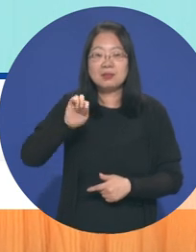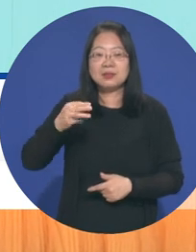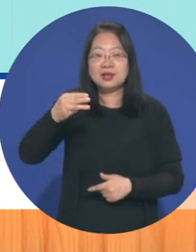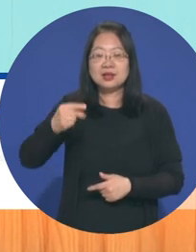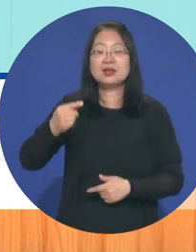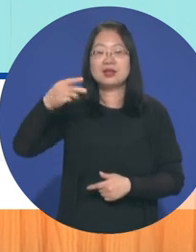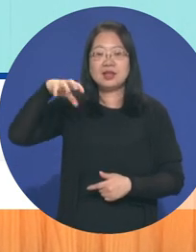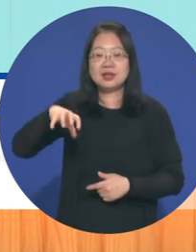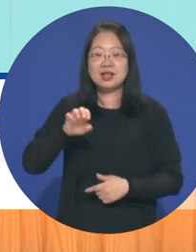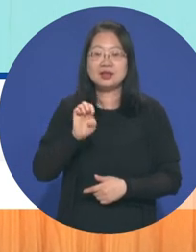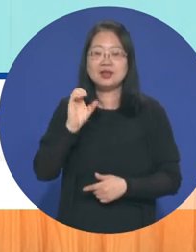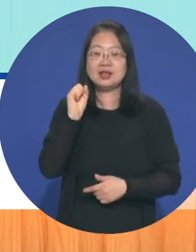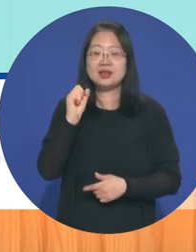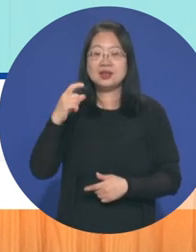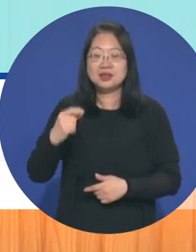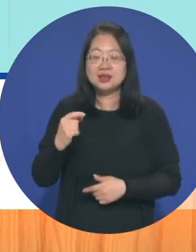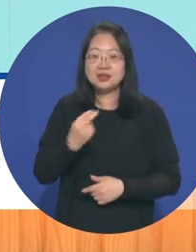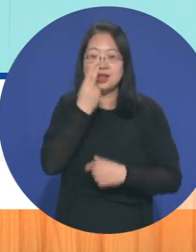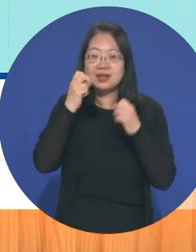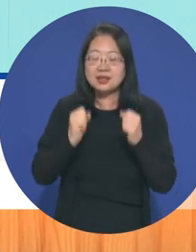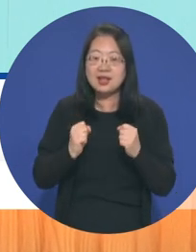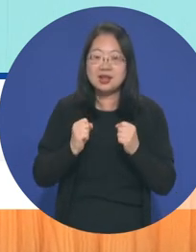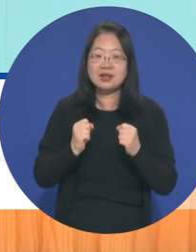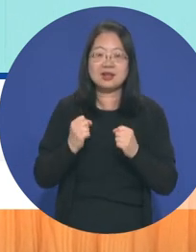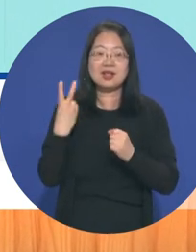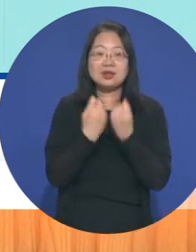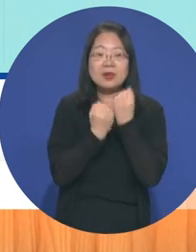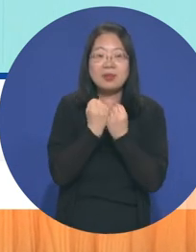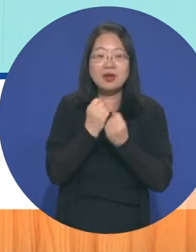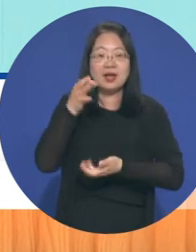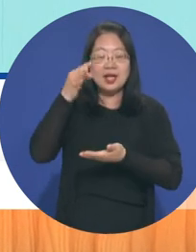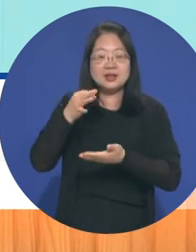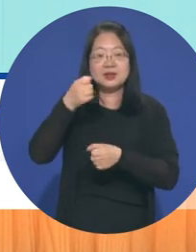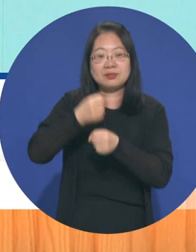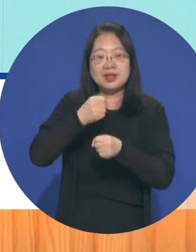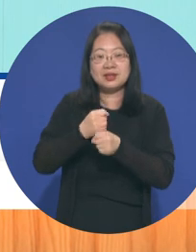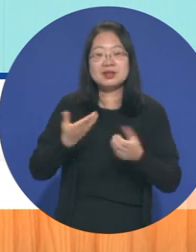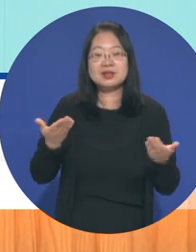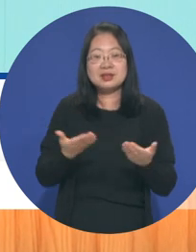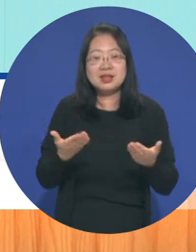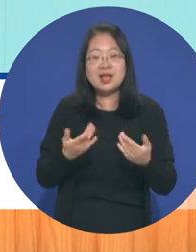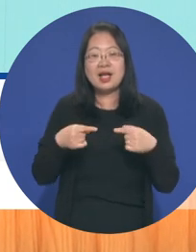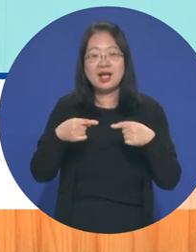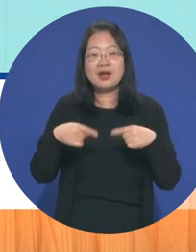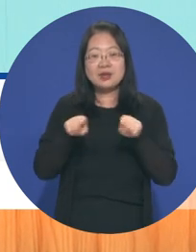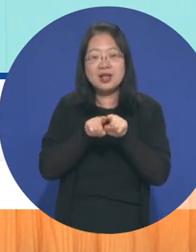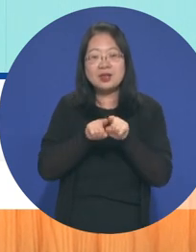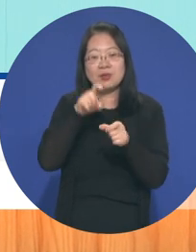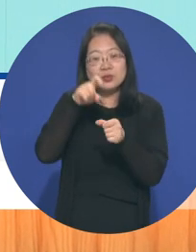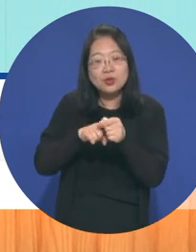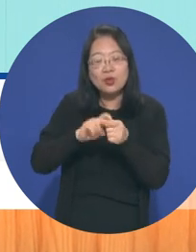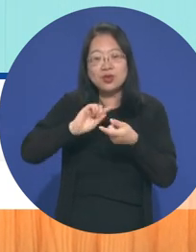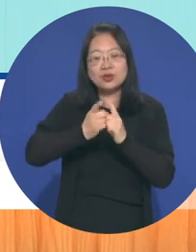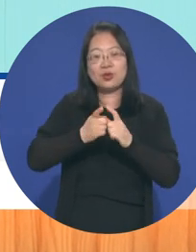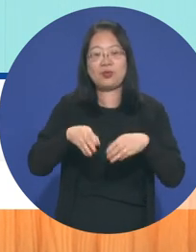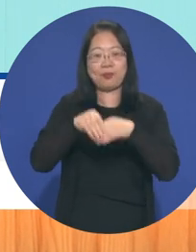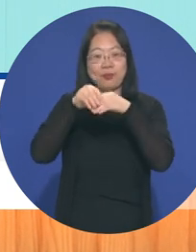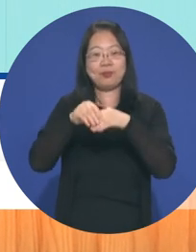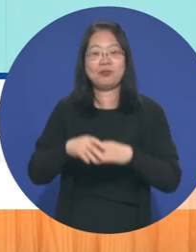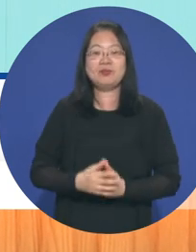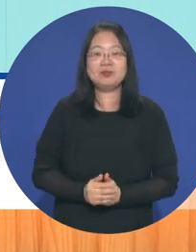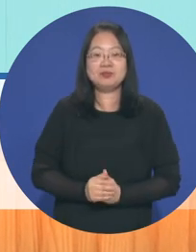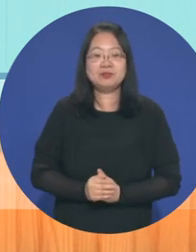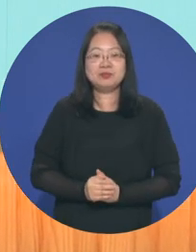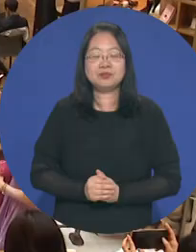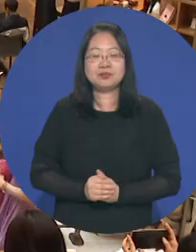스타필드에서 이와 같은 ESG 상생, 다시 말씀드리면 가치를 창출하는 일들을 하기 위해서 서로